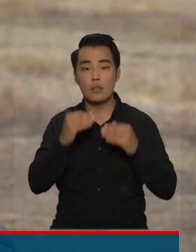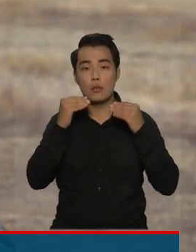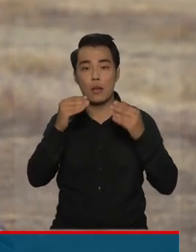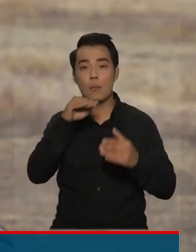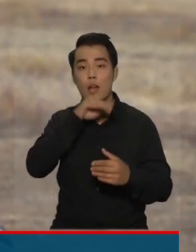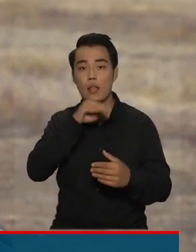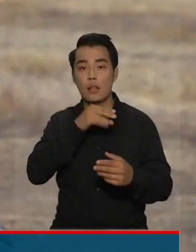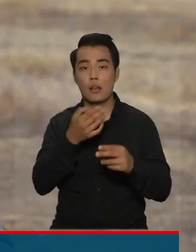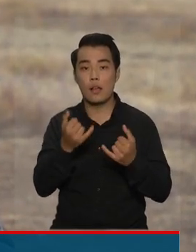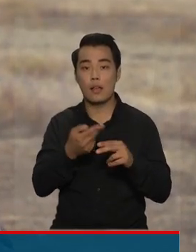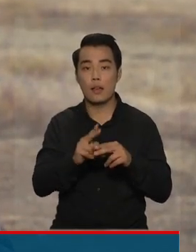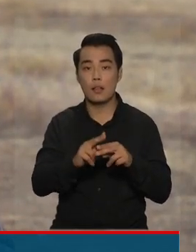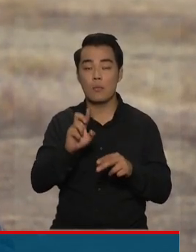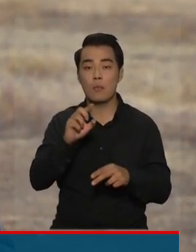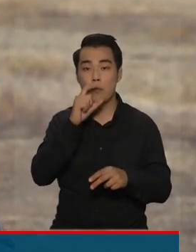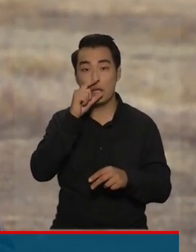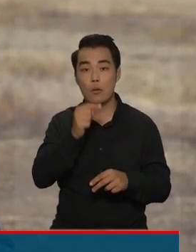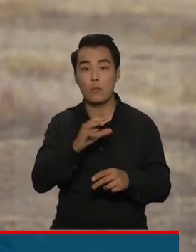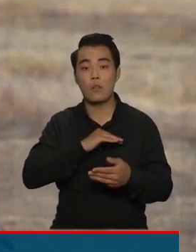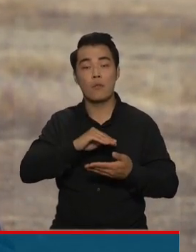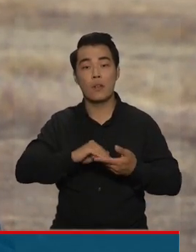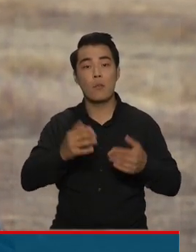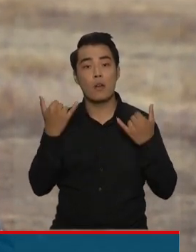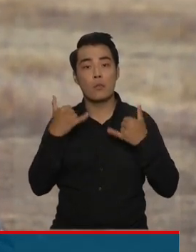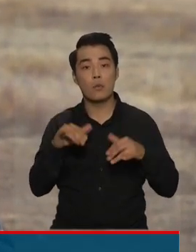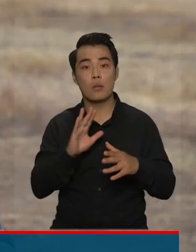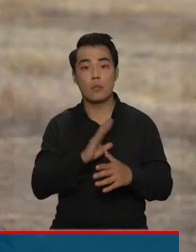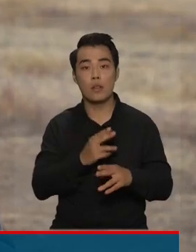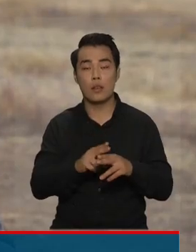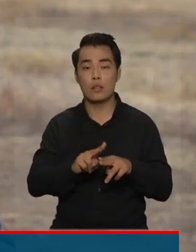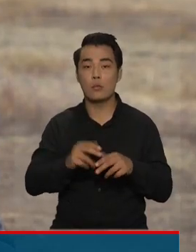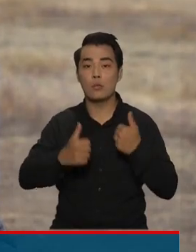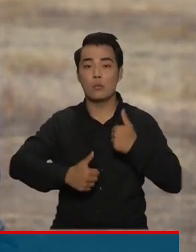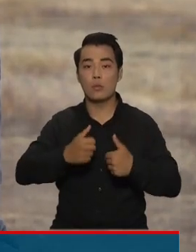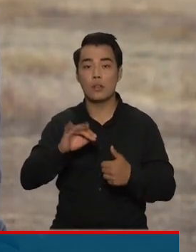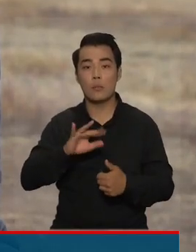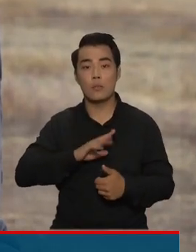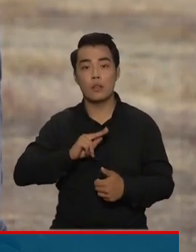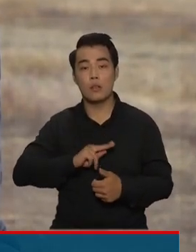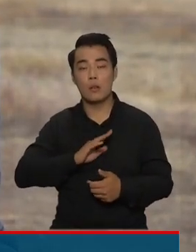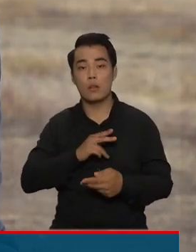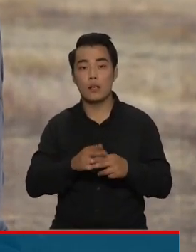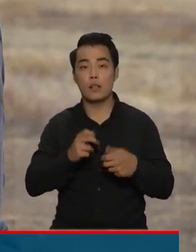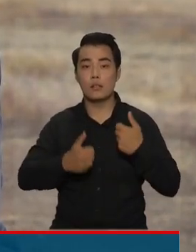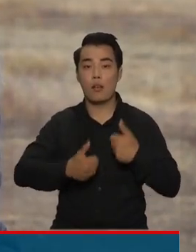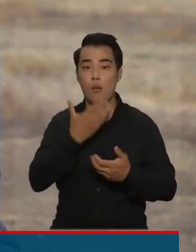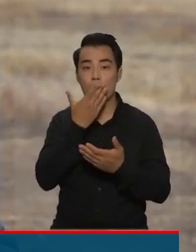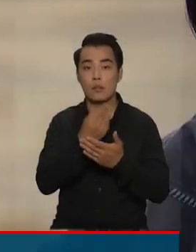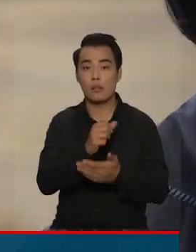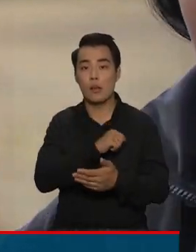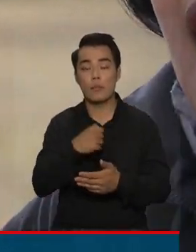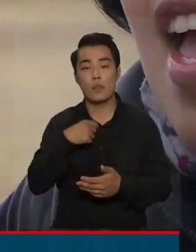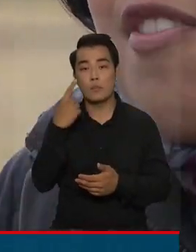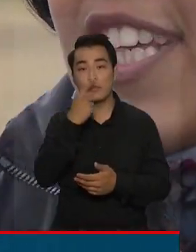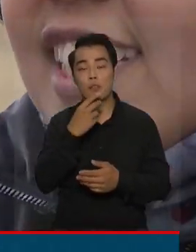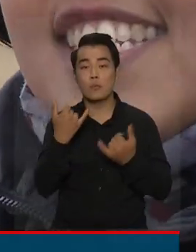мастерство таких беркутов вызвало восторг на этом турнире и сделало это состязание своей